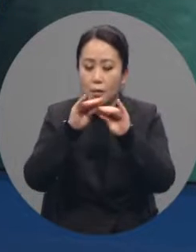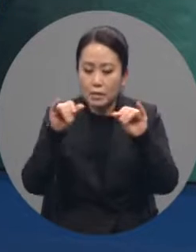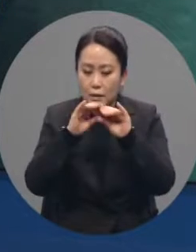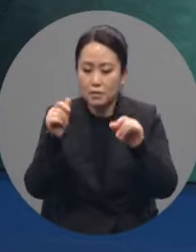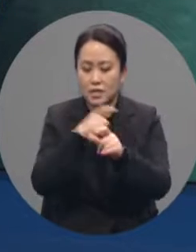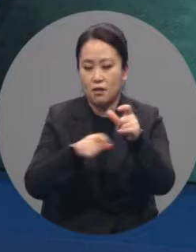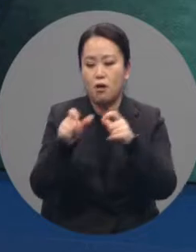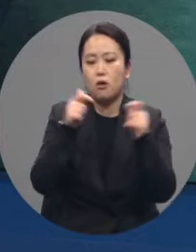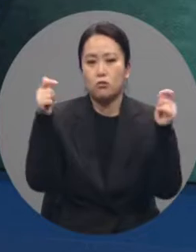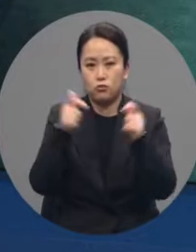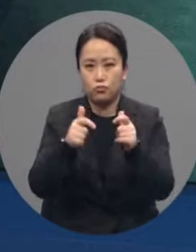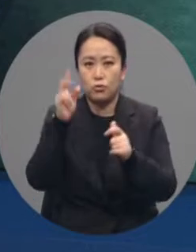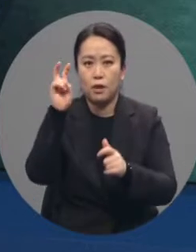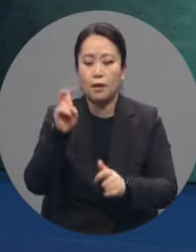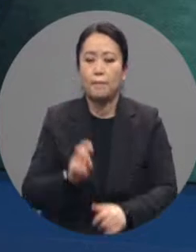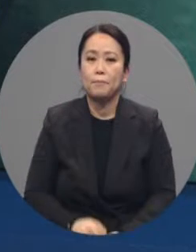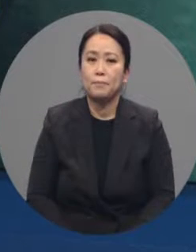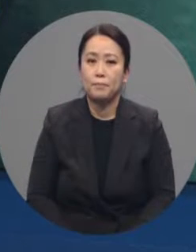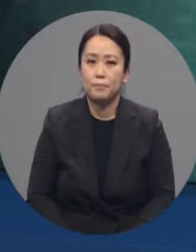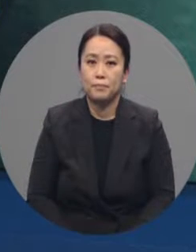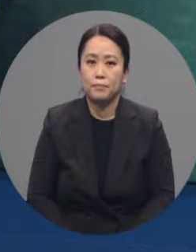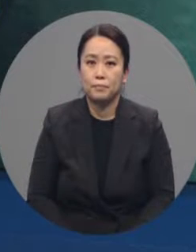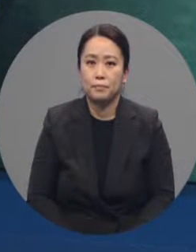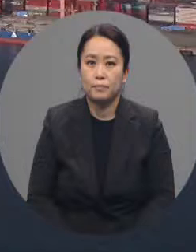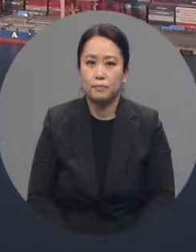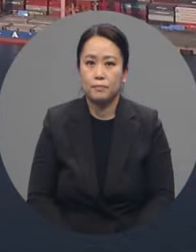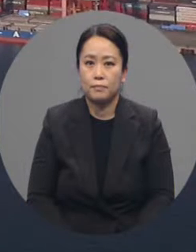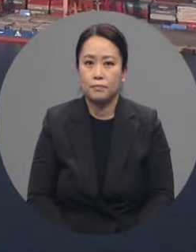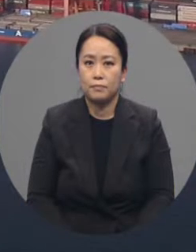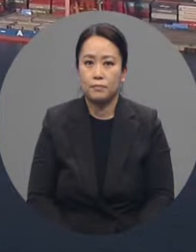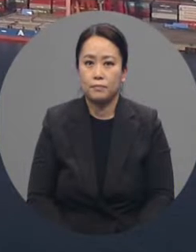예상됩니다. 박준호 기자입니다.